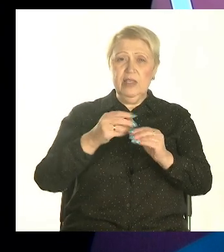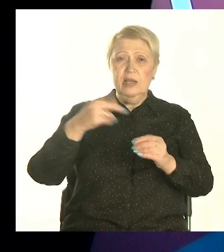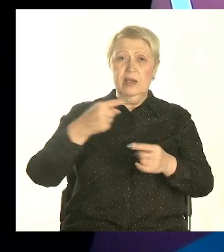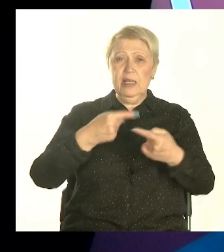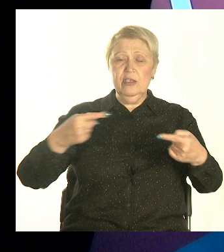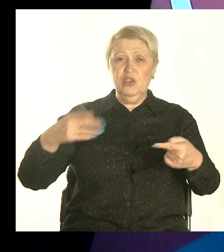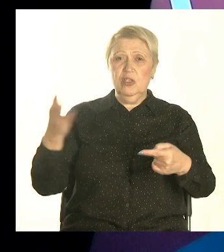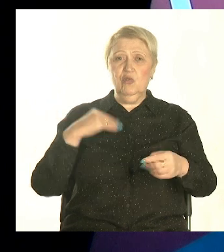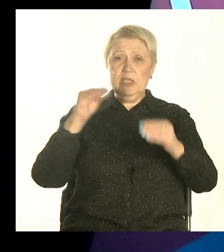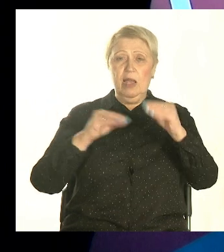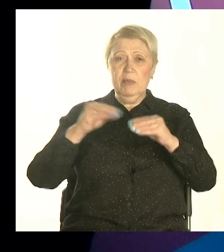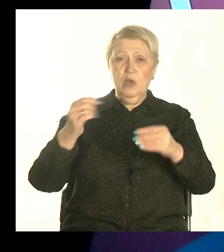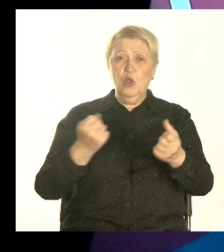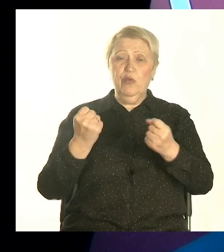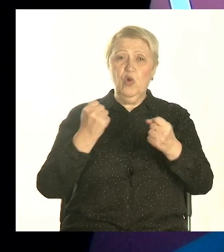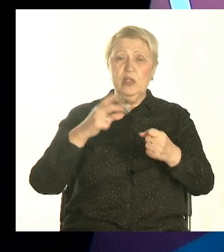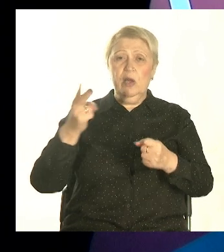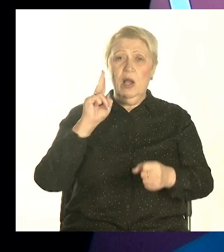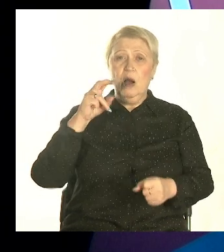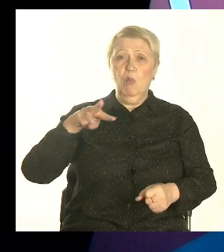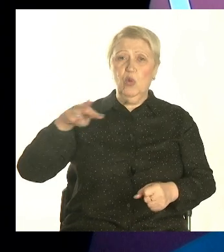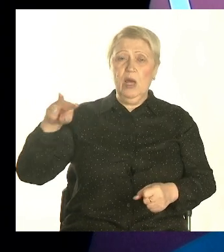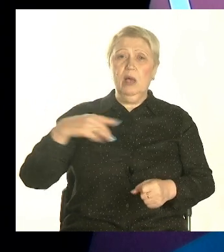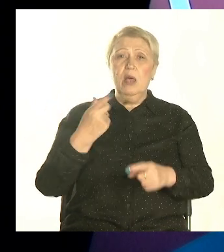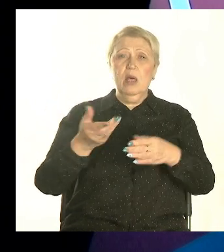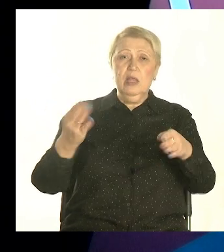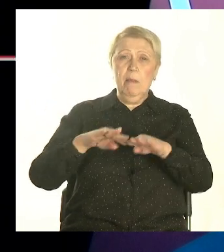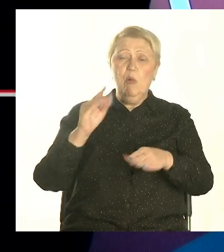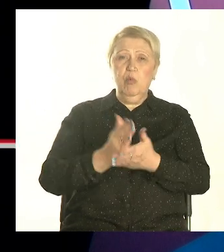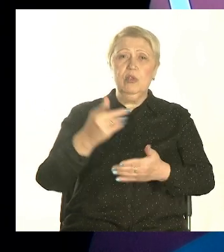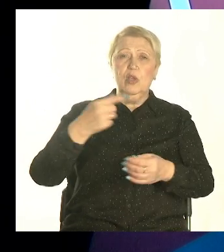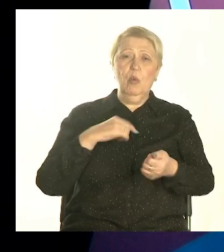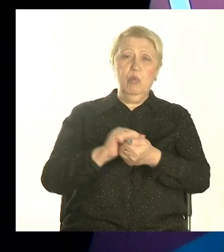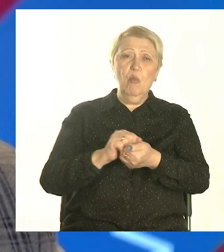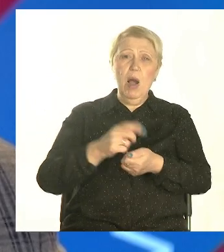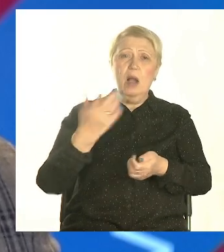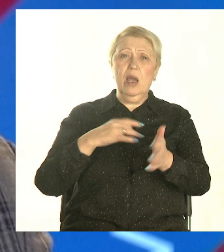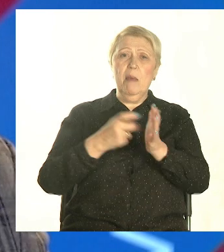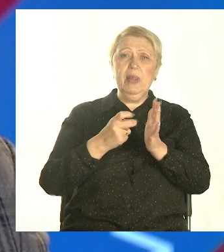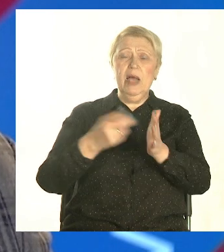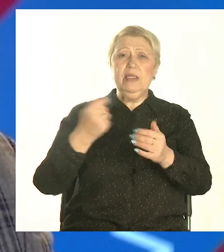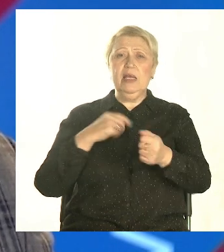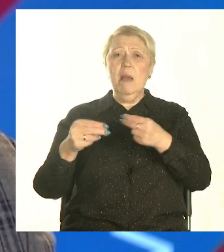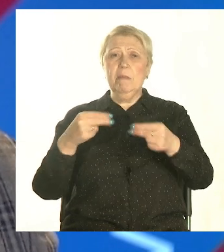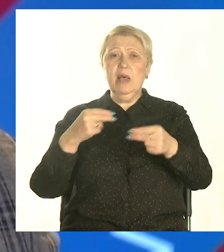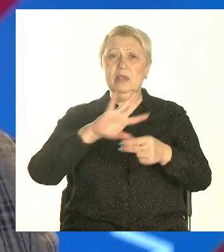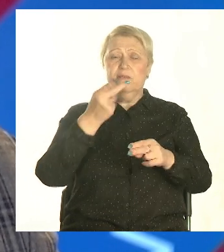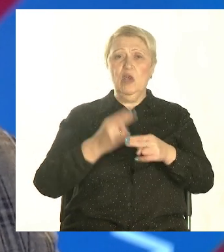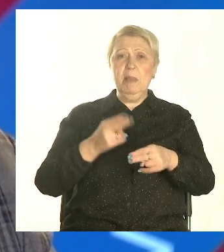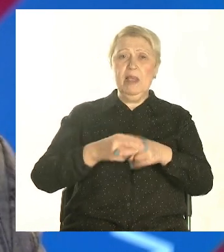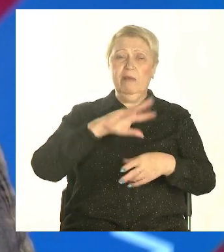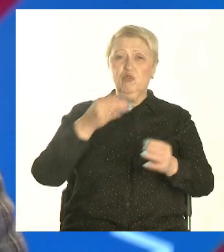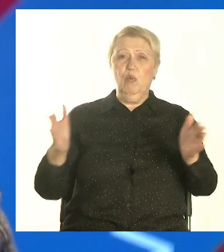компонентов твердых коммунальных отходов. То есть там будет и бумага, и пластик, и стекло, и металл. Все, что